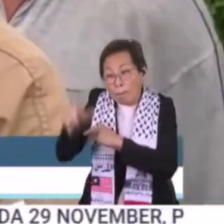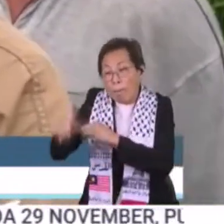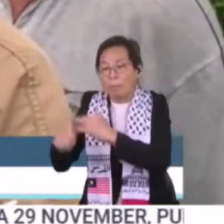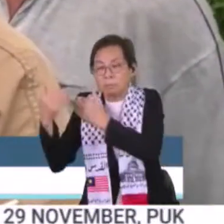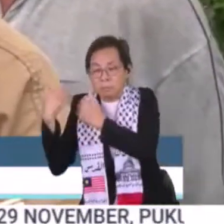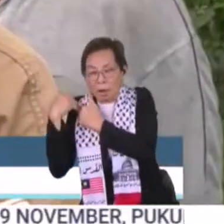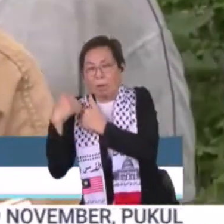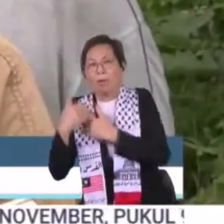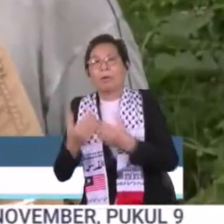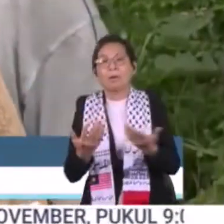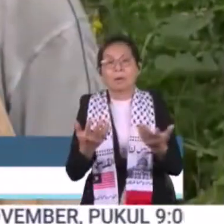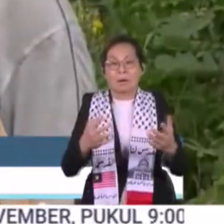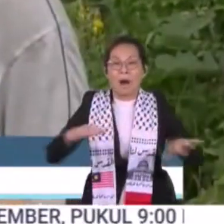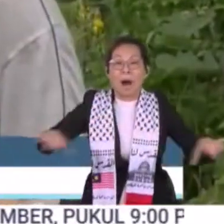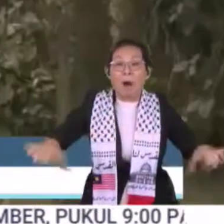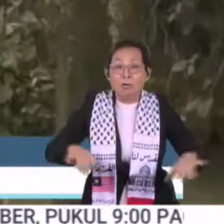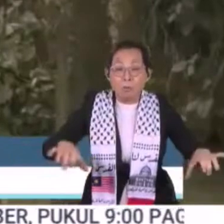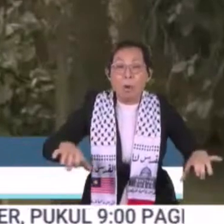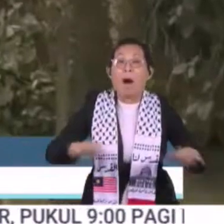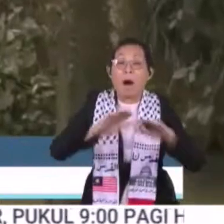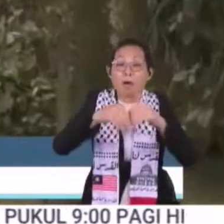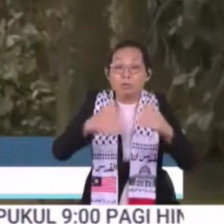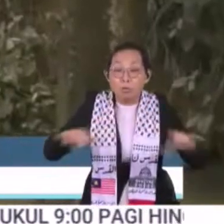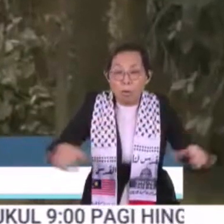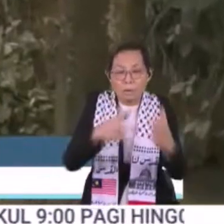inisiatif macam mana nak buat dengan jambatan